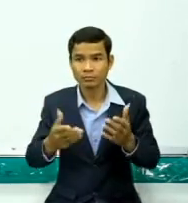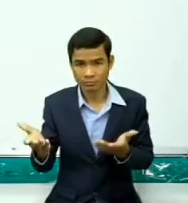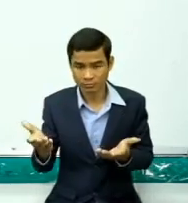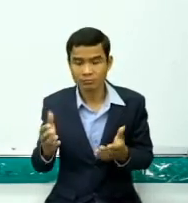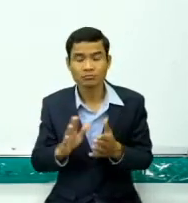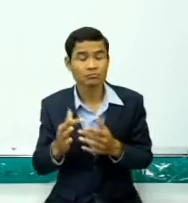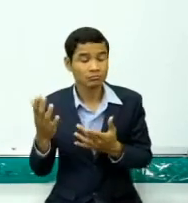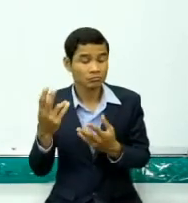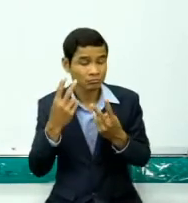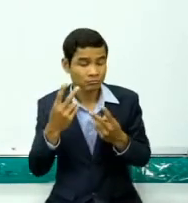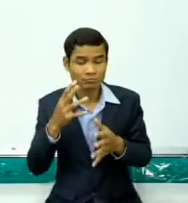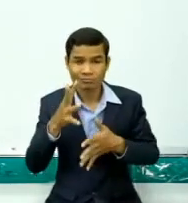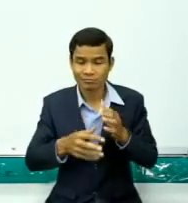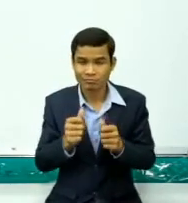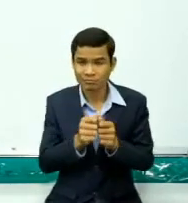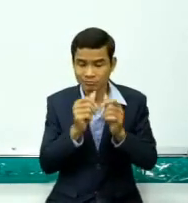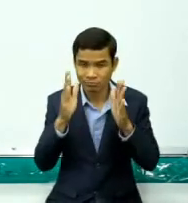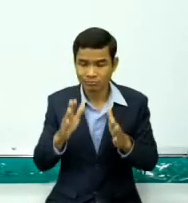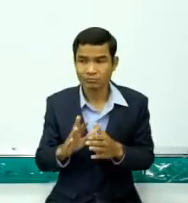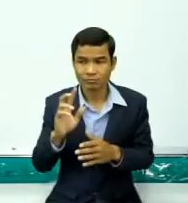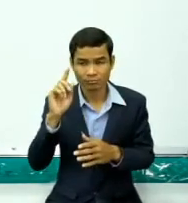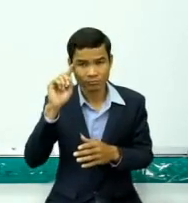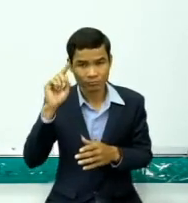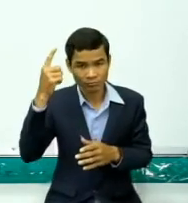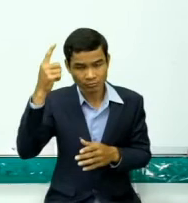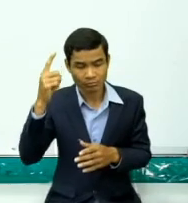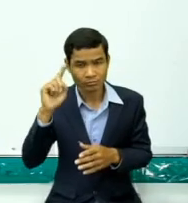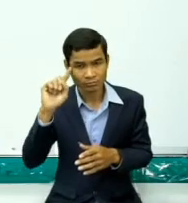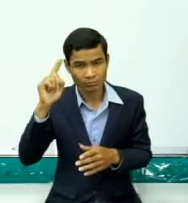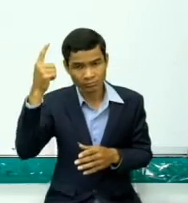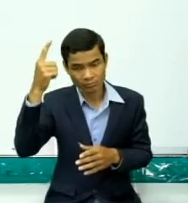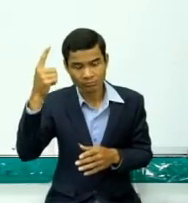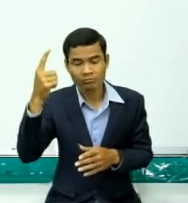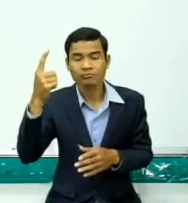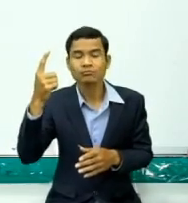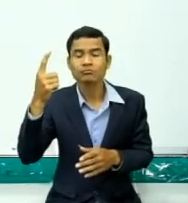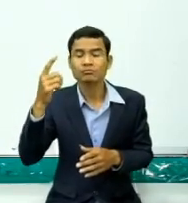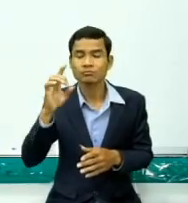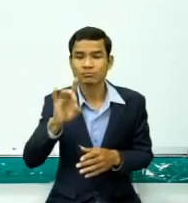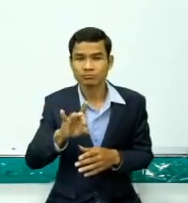nữa cử từng ác nía con ná rùm lớp chân chân nẹ